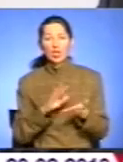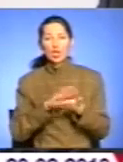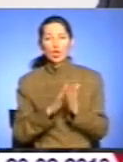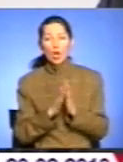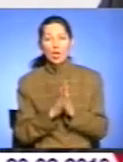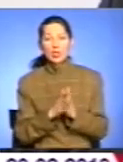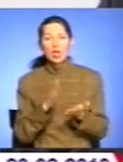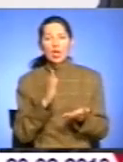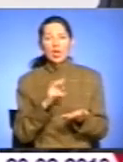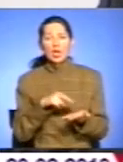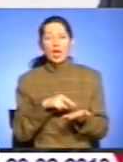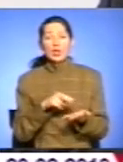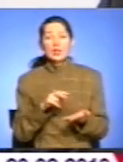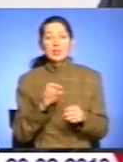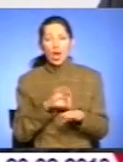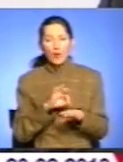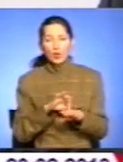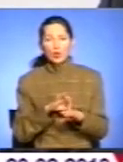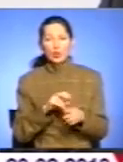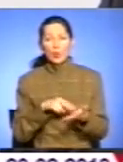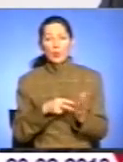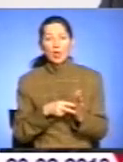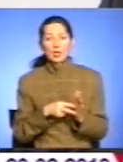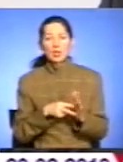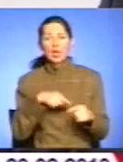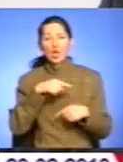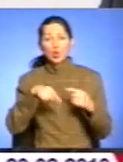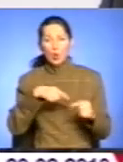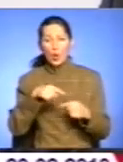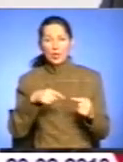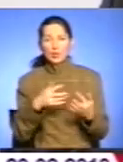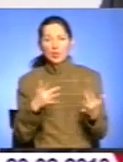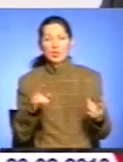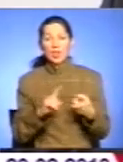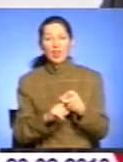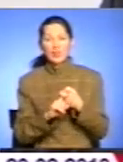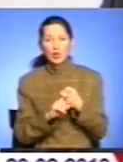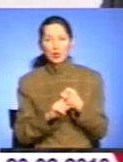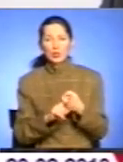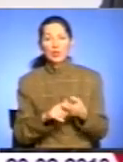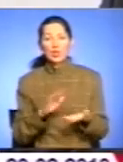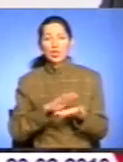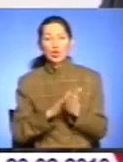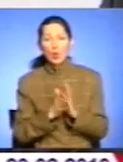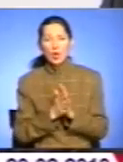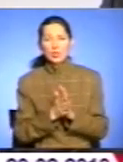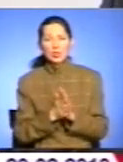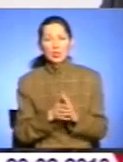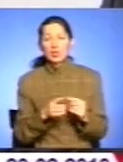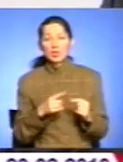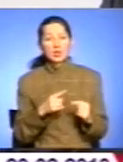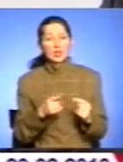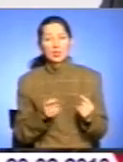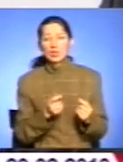ситуації із захворюваності, в плані циркуляції певних вірусів, у нас ситуація нічим не